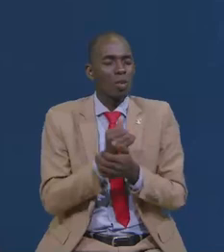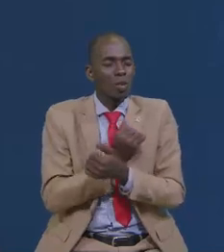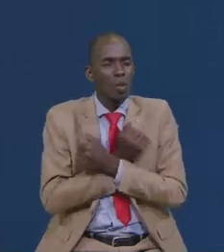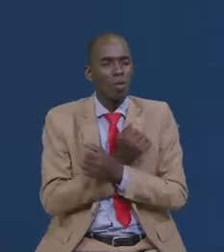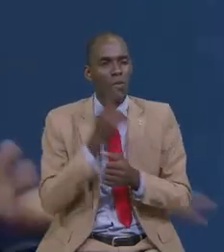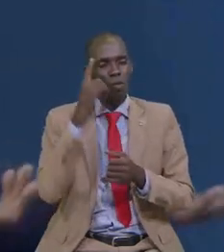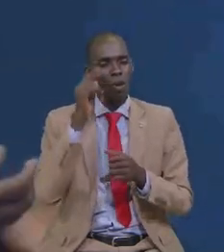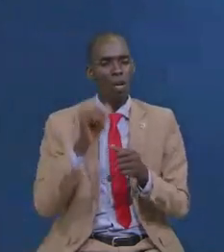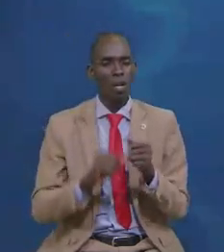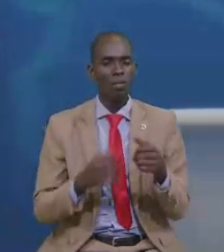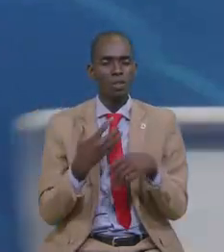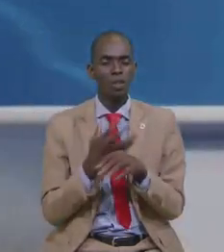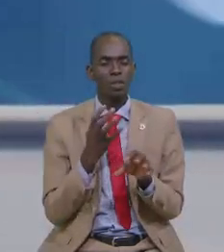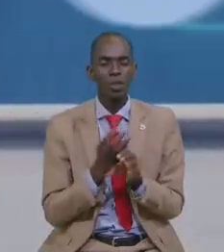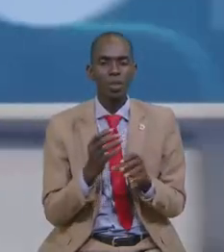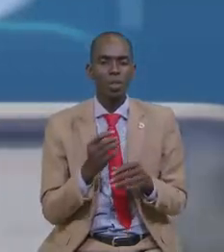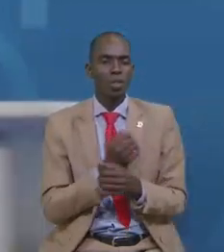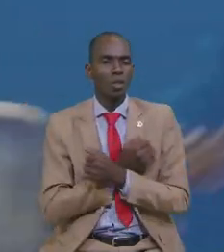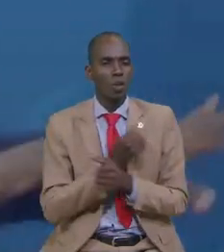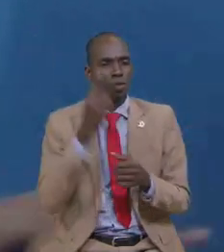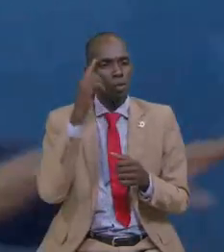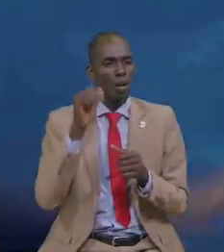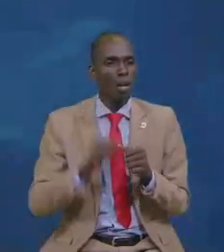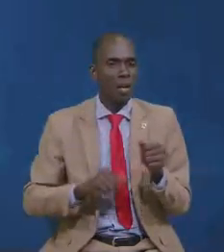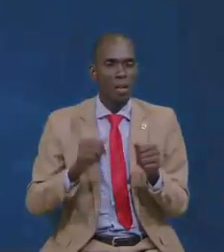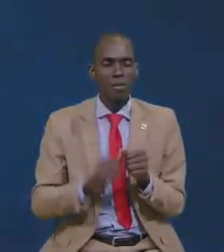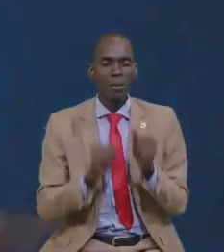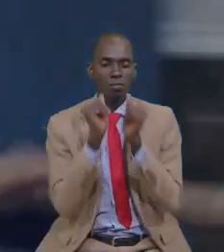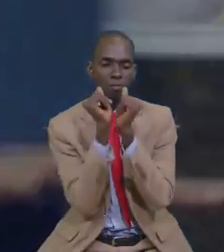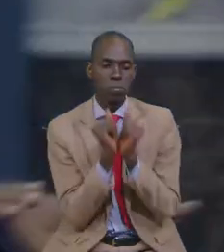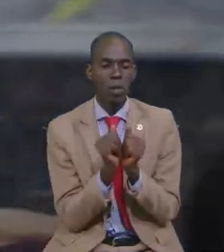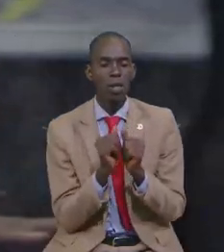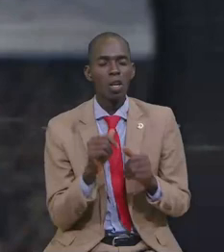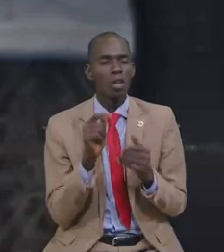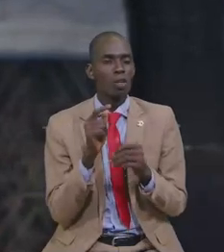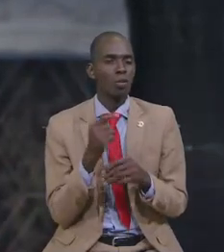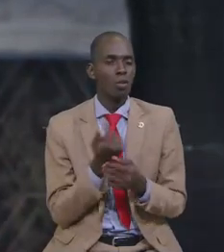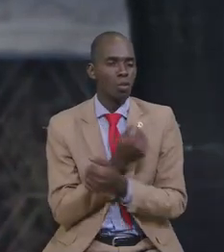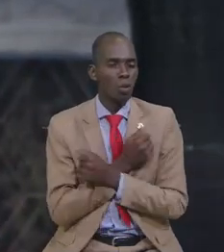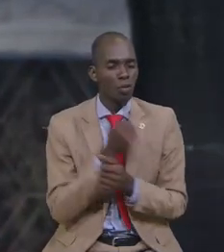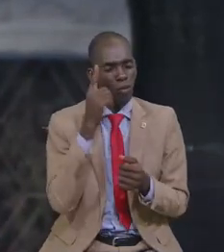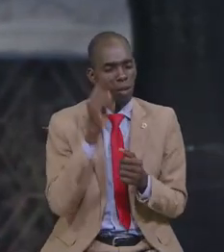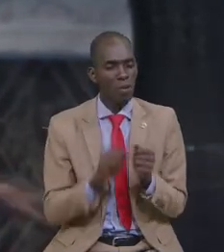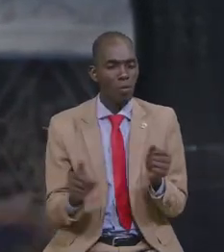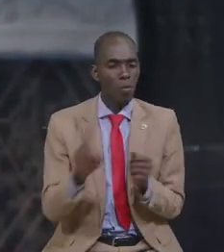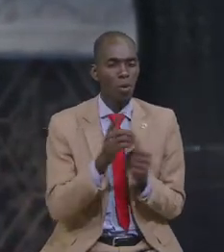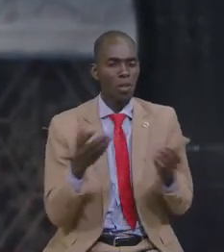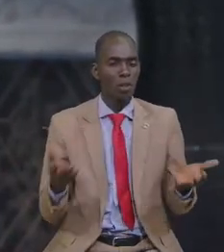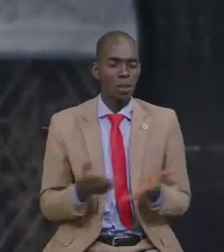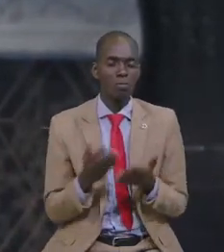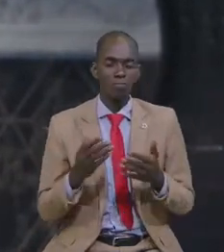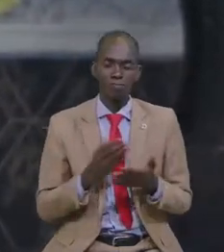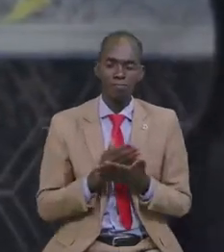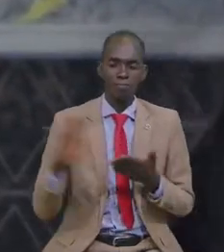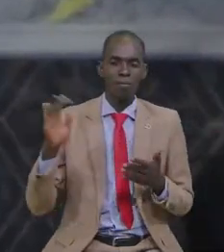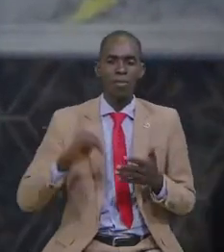création, l'amour pour tout pécheur, l'amour pour tout captif, l'amour pour tout le monde ici,